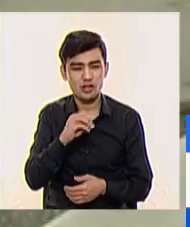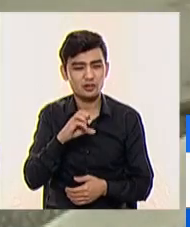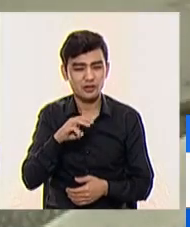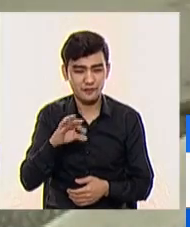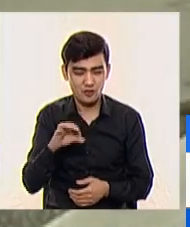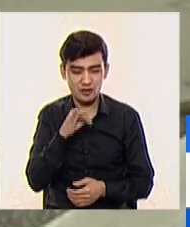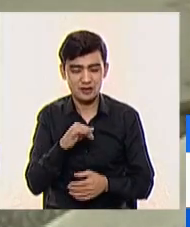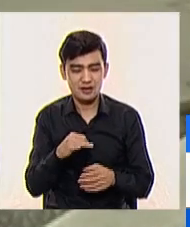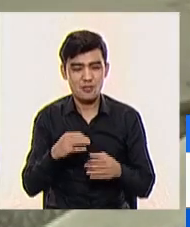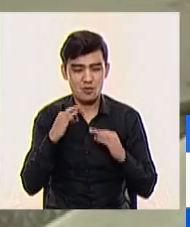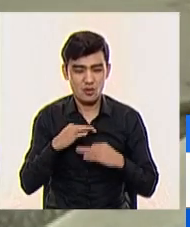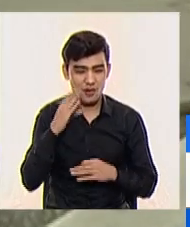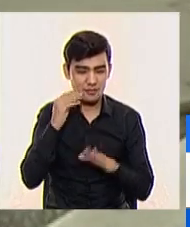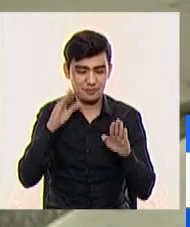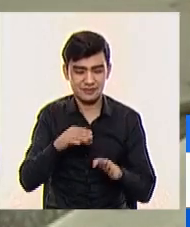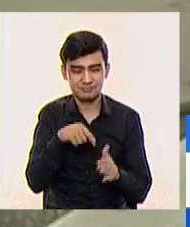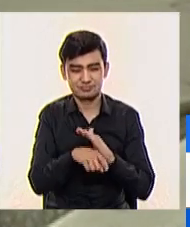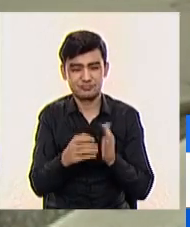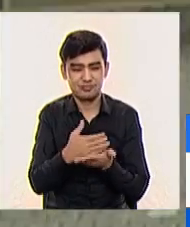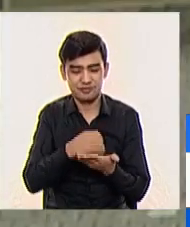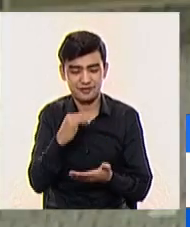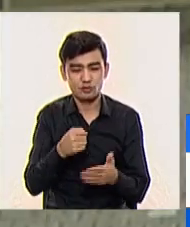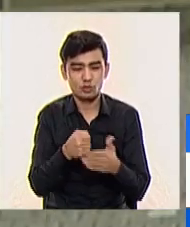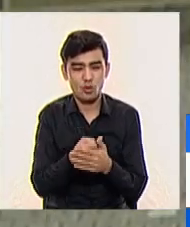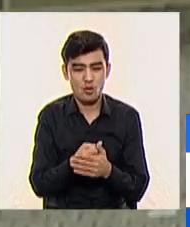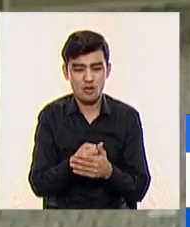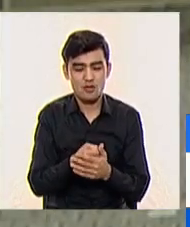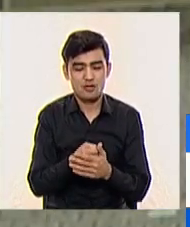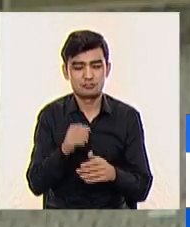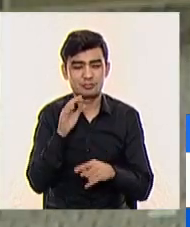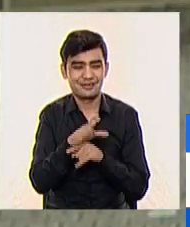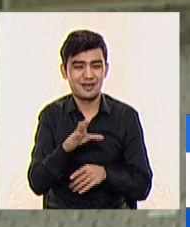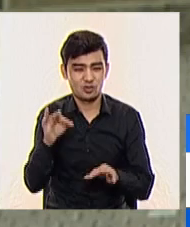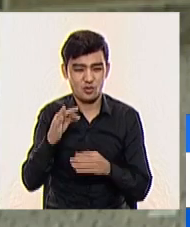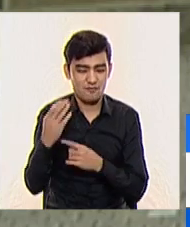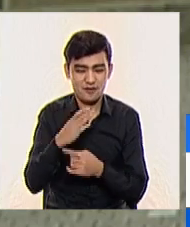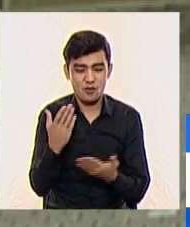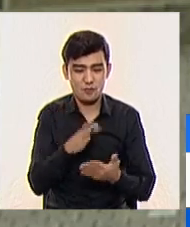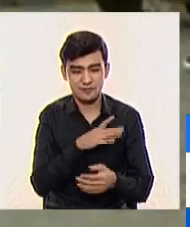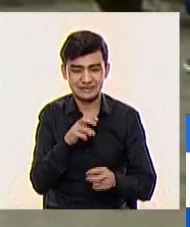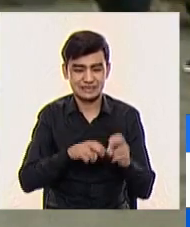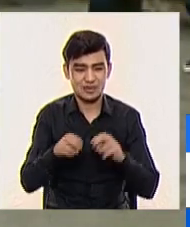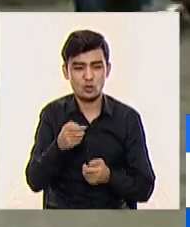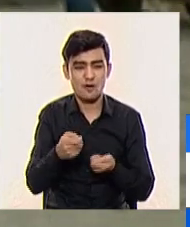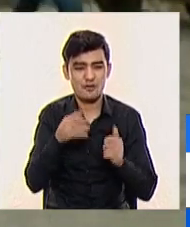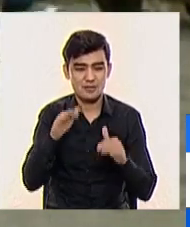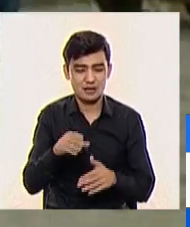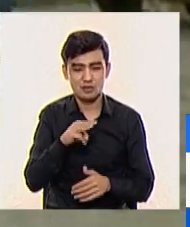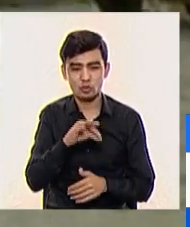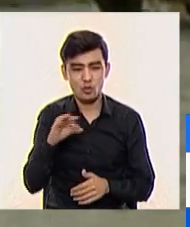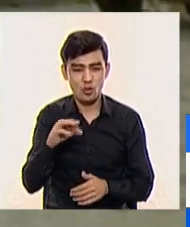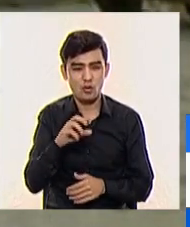прокурора алматы конфискация имущества до вынесения приговора в отношении объявленных международный розыск руководителей ты о